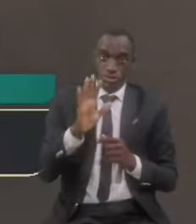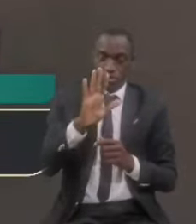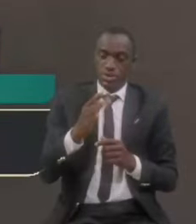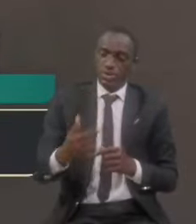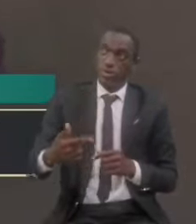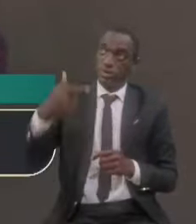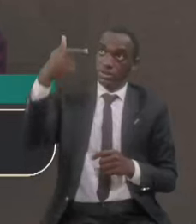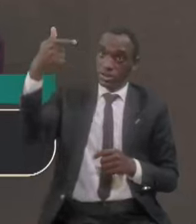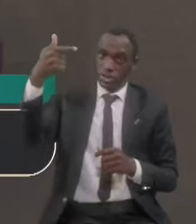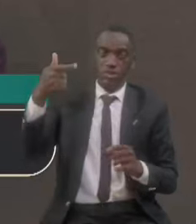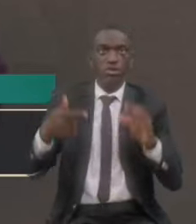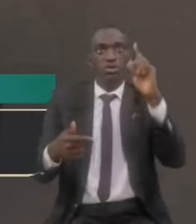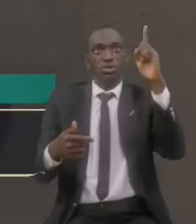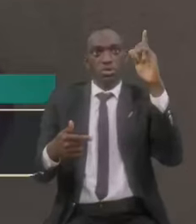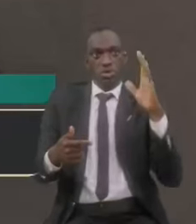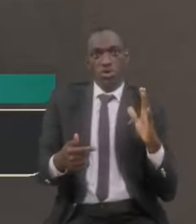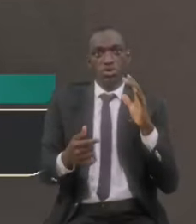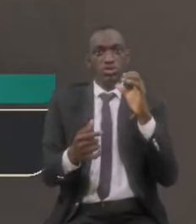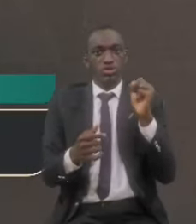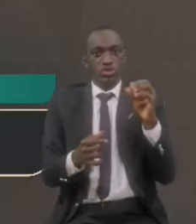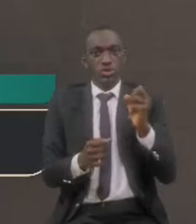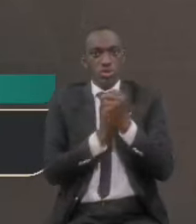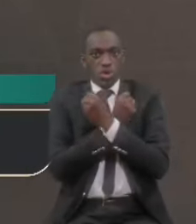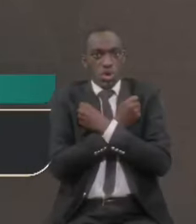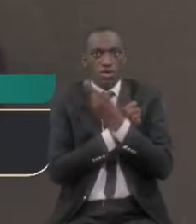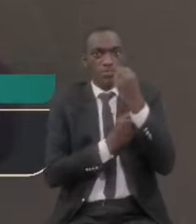Dieu a tant aimé le monde qu'il